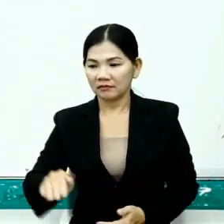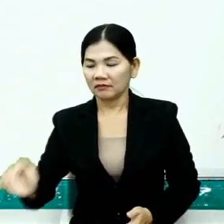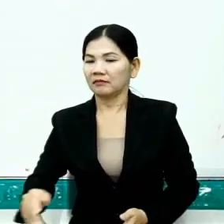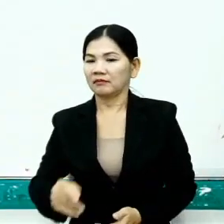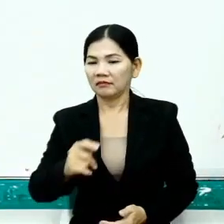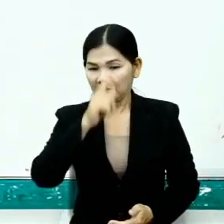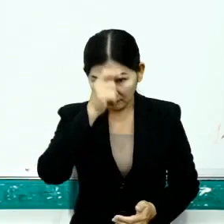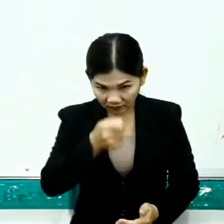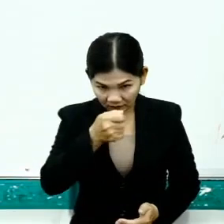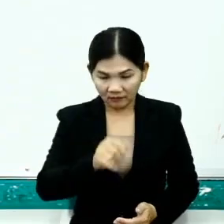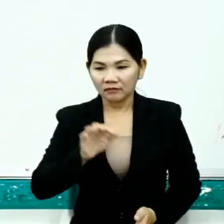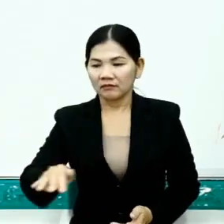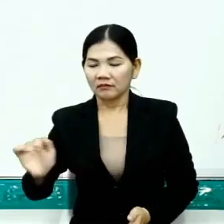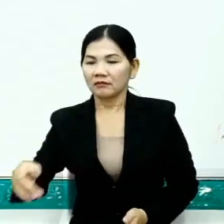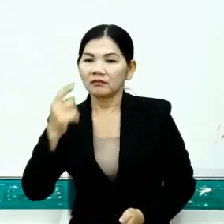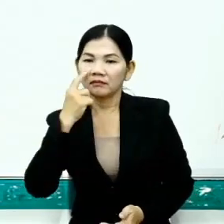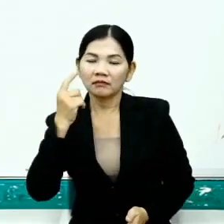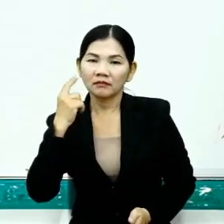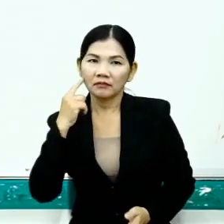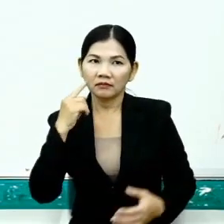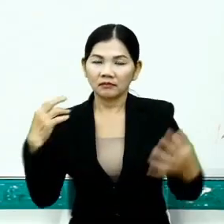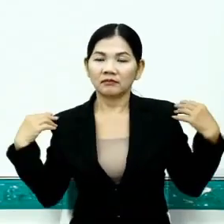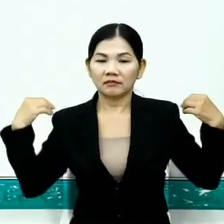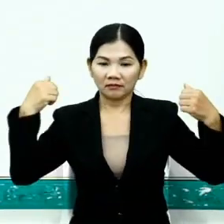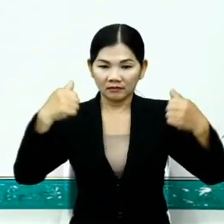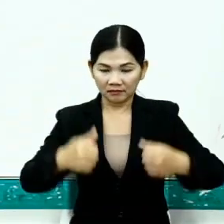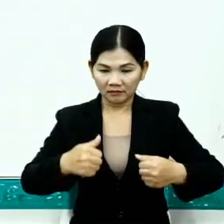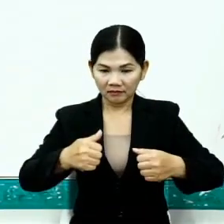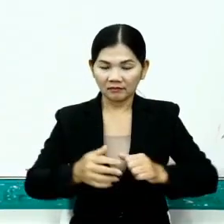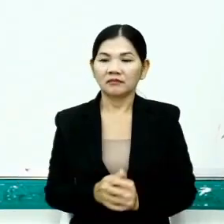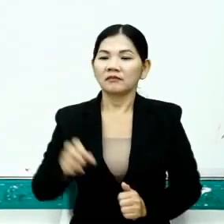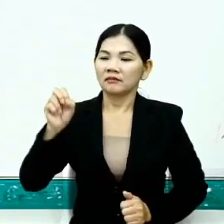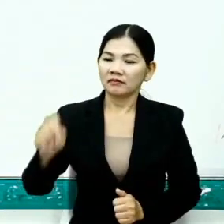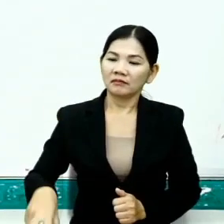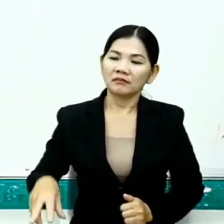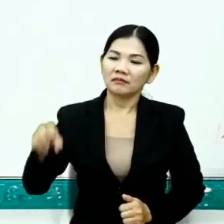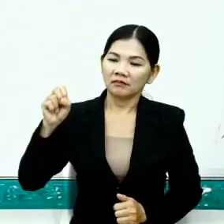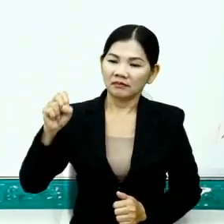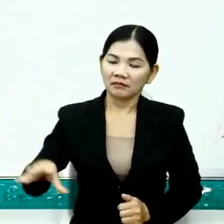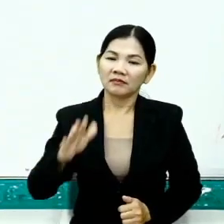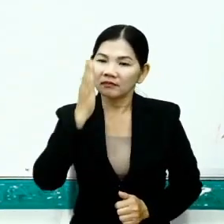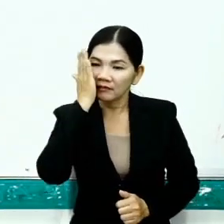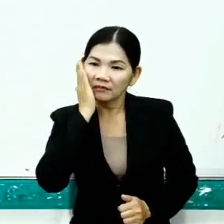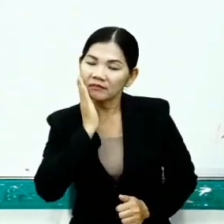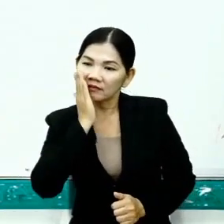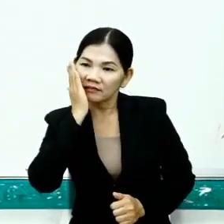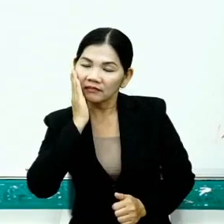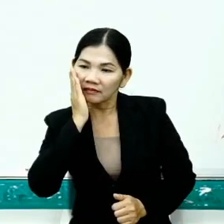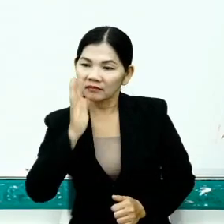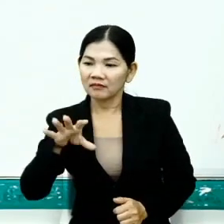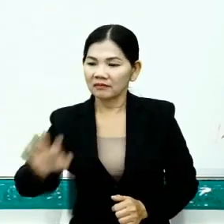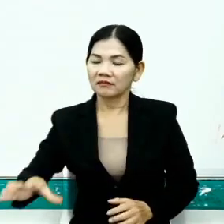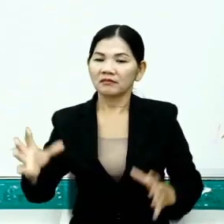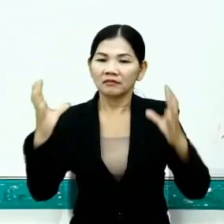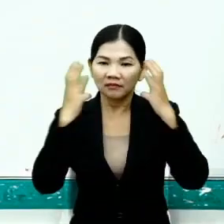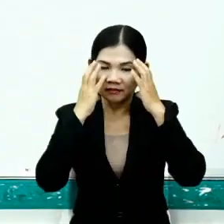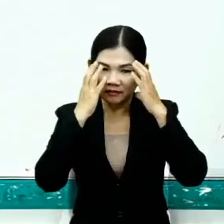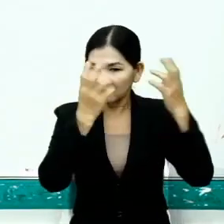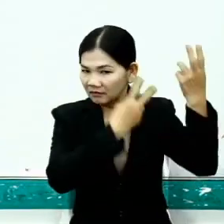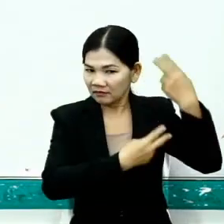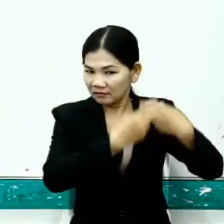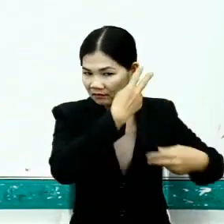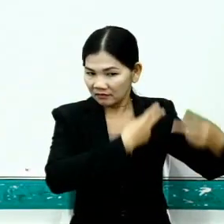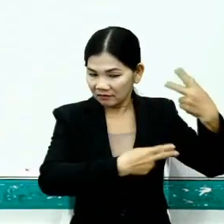ơi cần cài bẹ muộn kinh cung tên ai cái chân chơi liêm sao ai na mơ